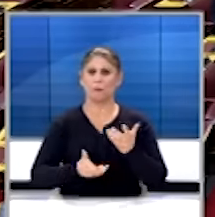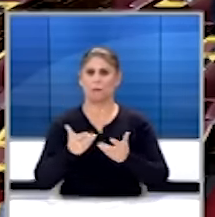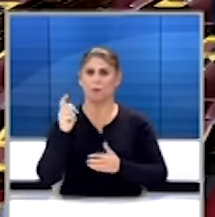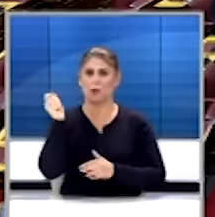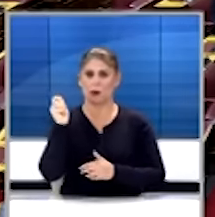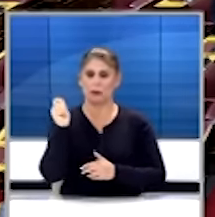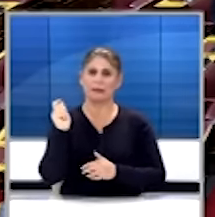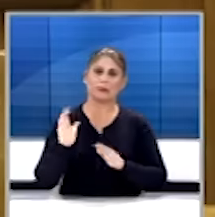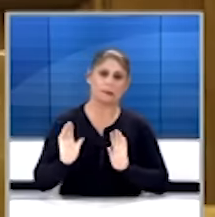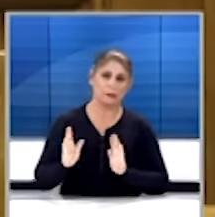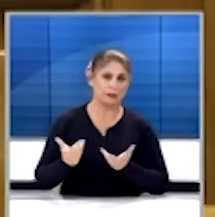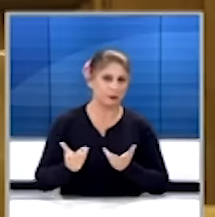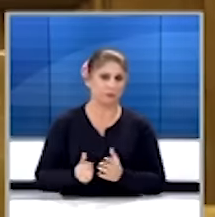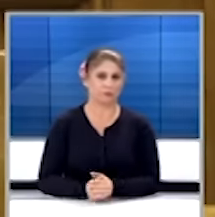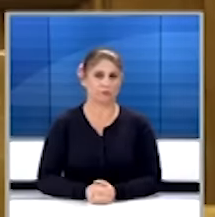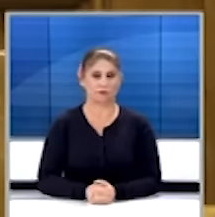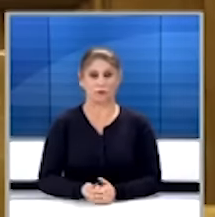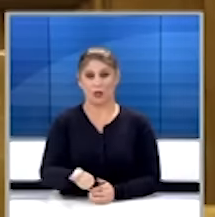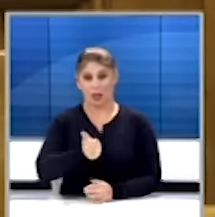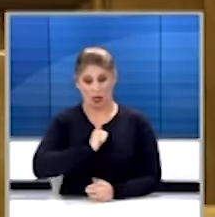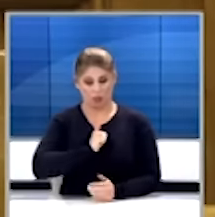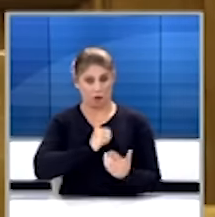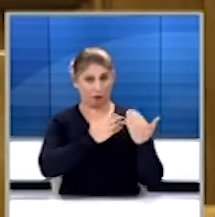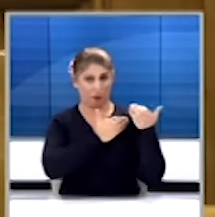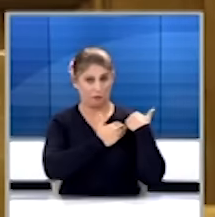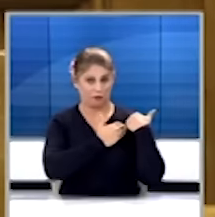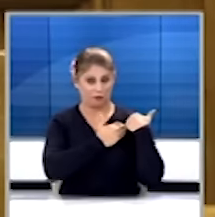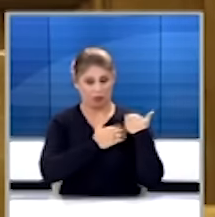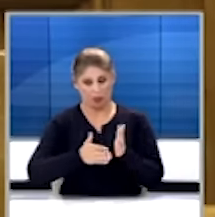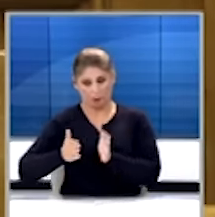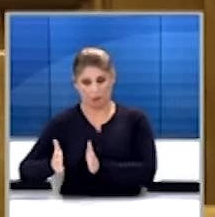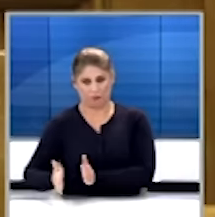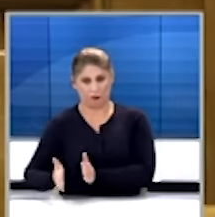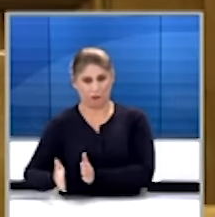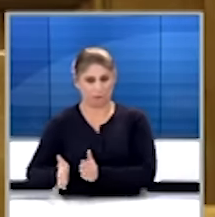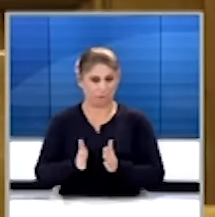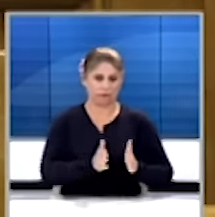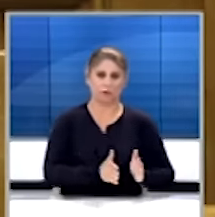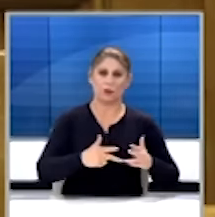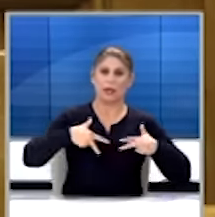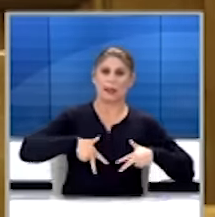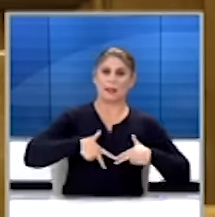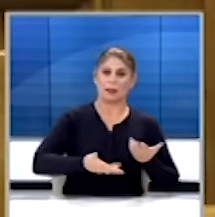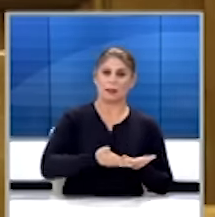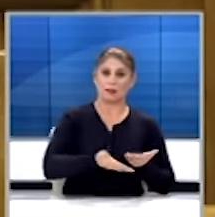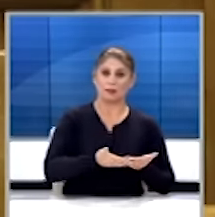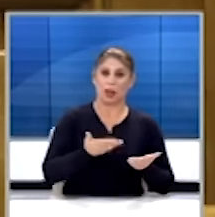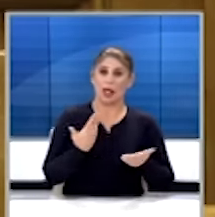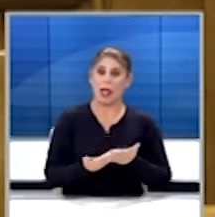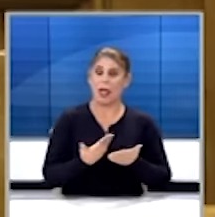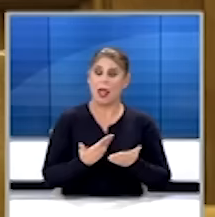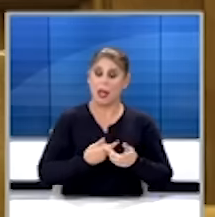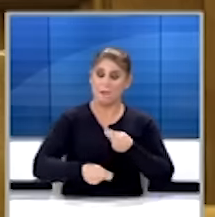είναι ο εξής. Ατομική ευθύνη από τη μία και κρατική εξυπηρέτηση